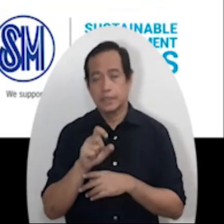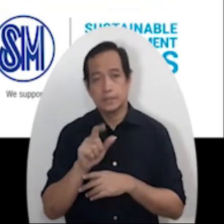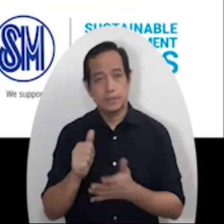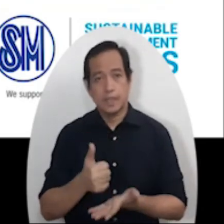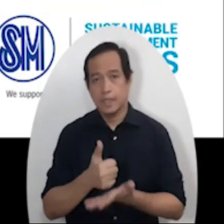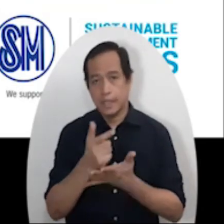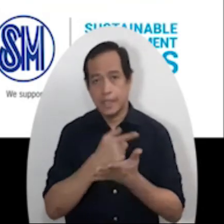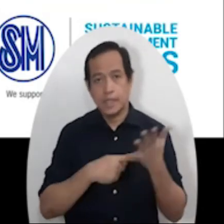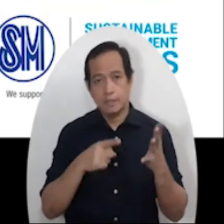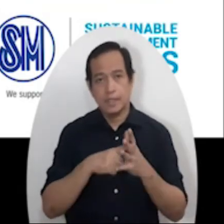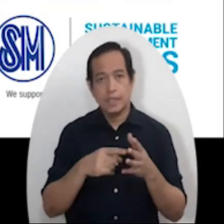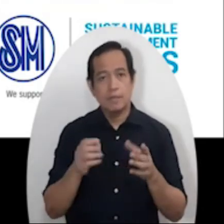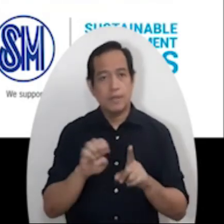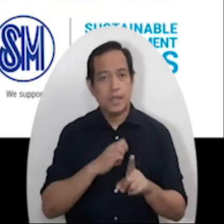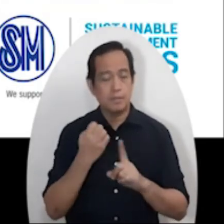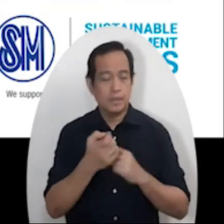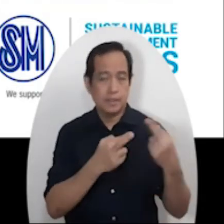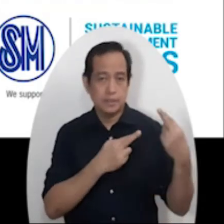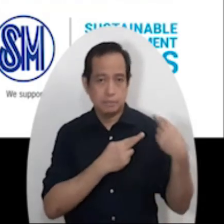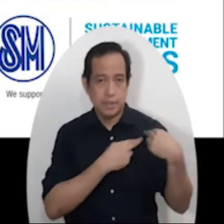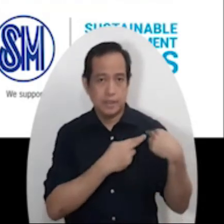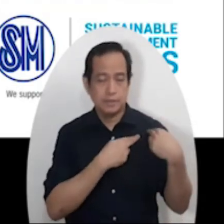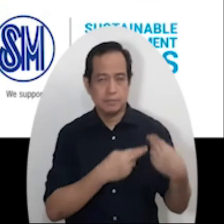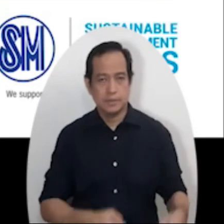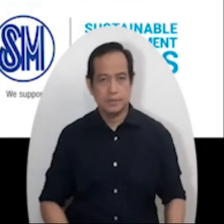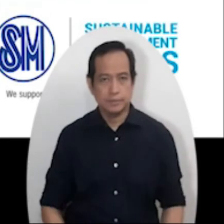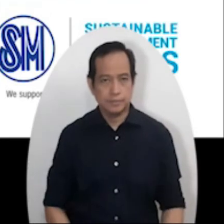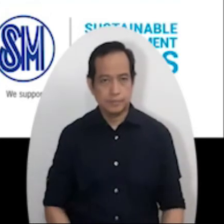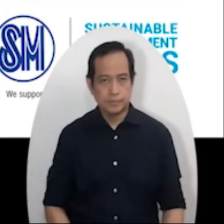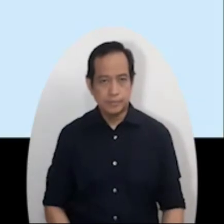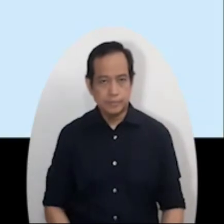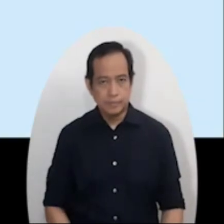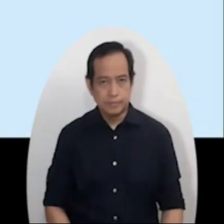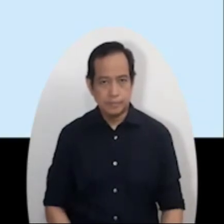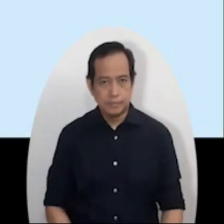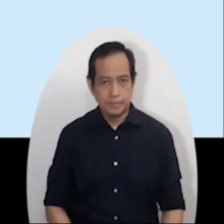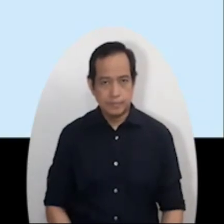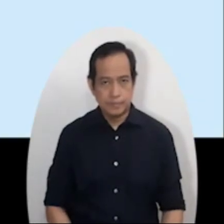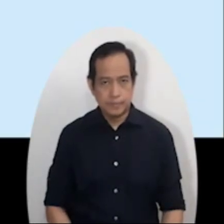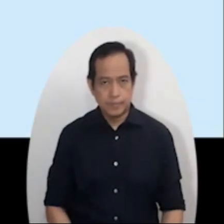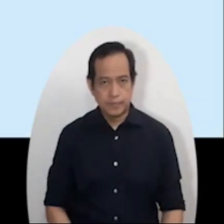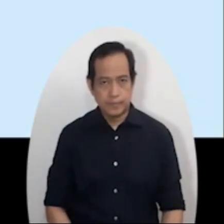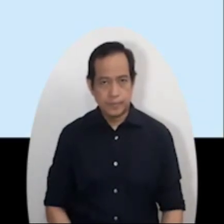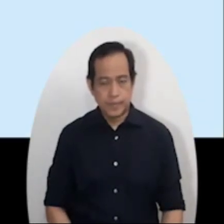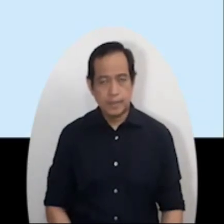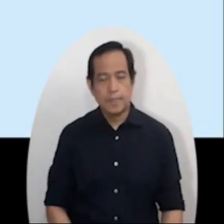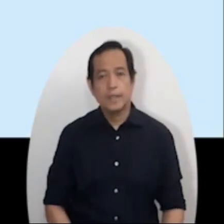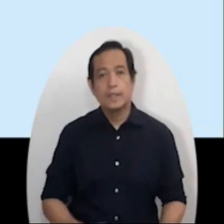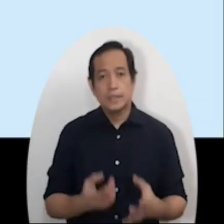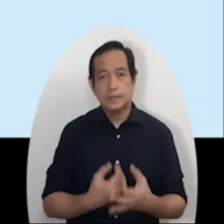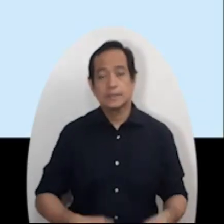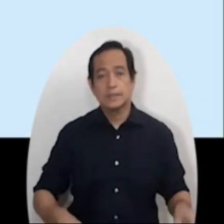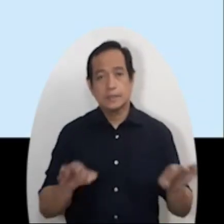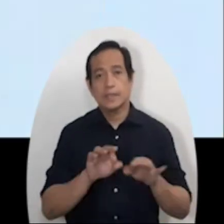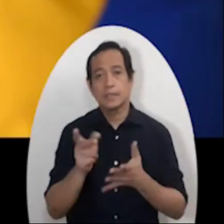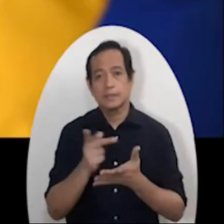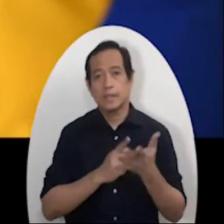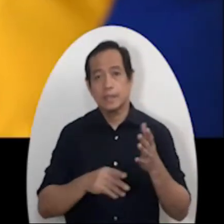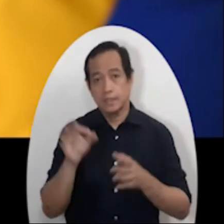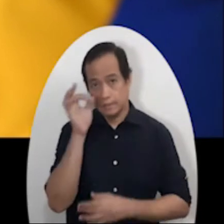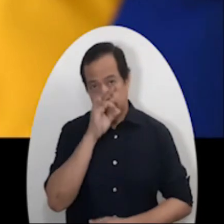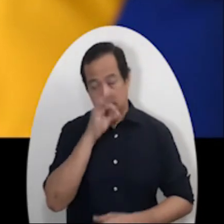masamang epekto ang pagkahihiwalay po namin dalawa ng anak ko. Kasi po sobra pong naiintindihan niya po kung